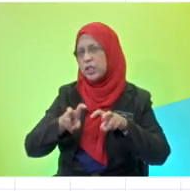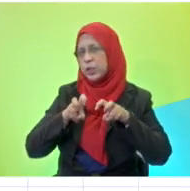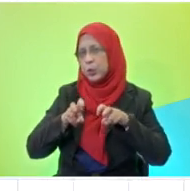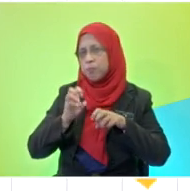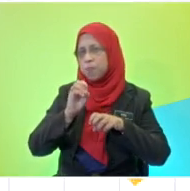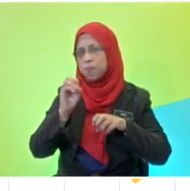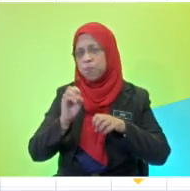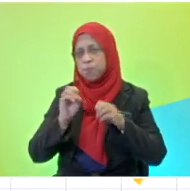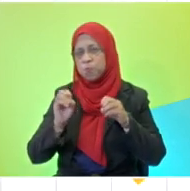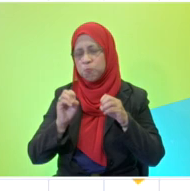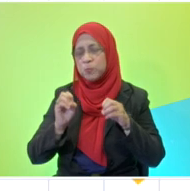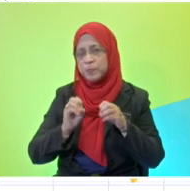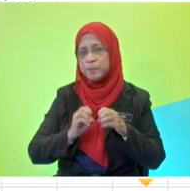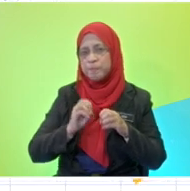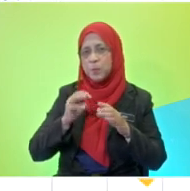Oke seterusnya